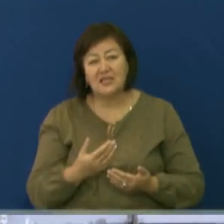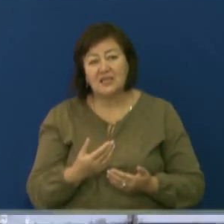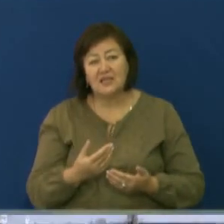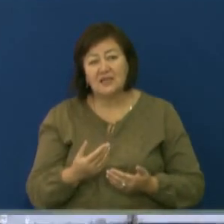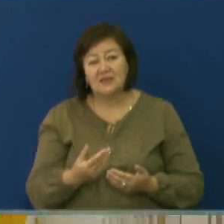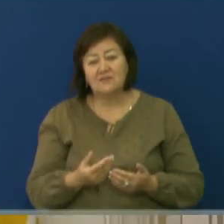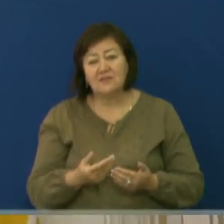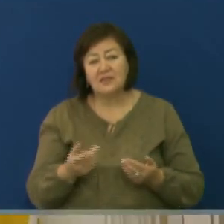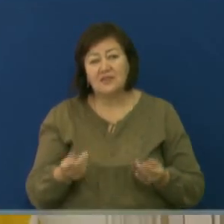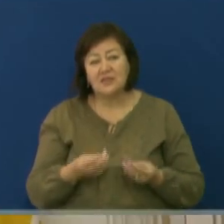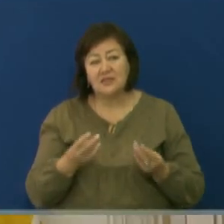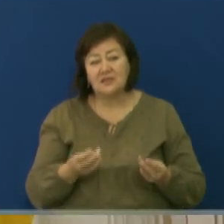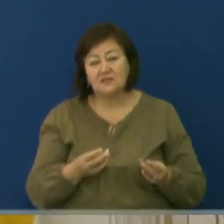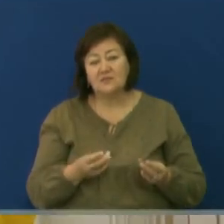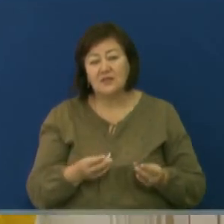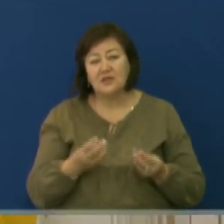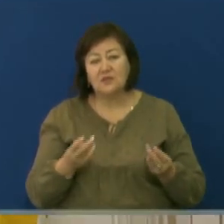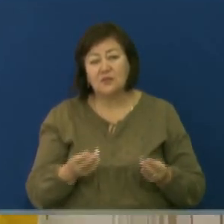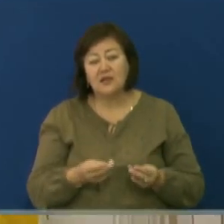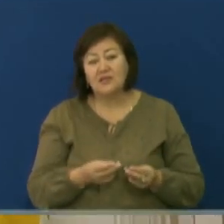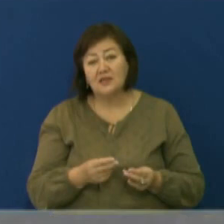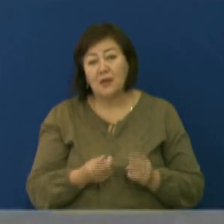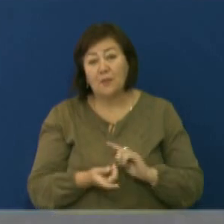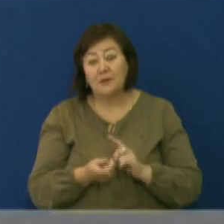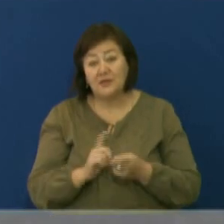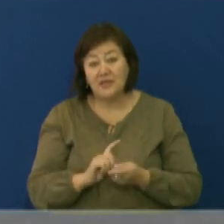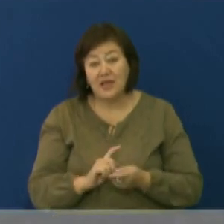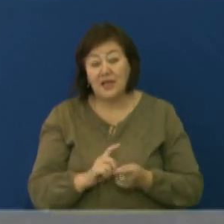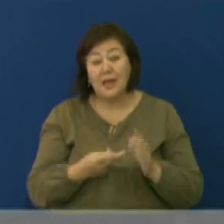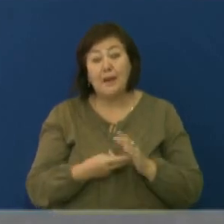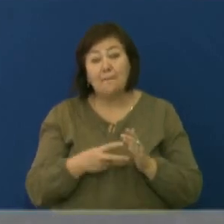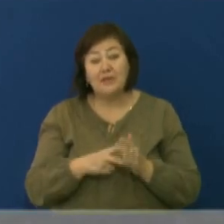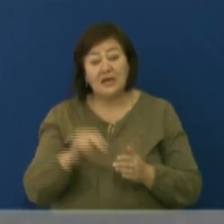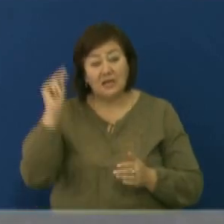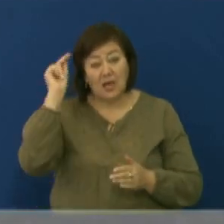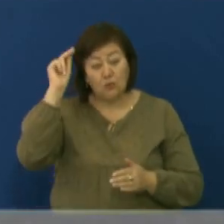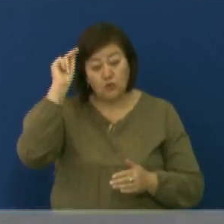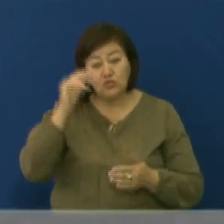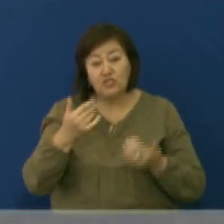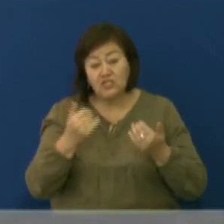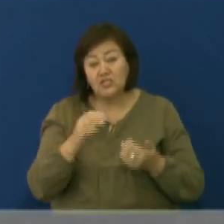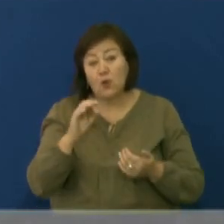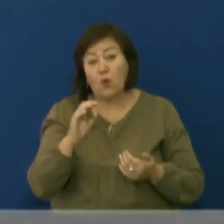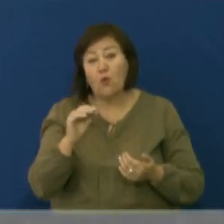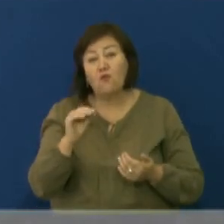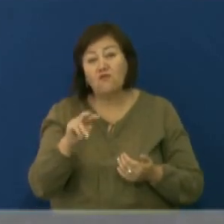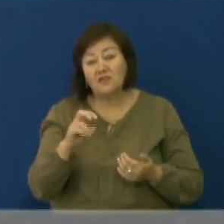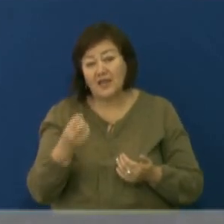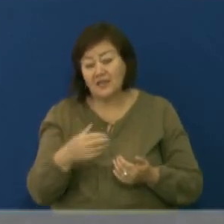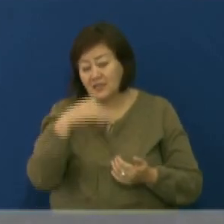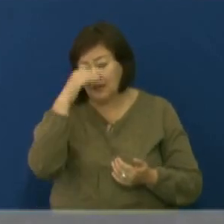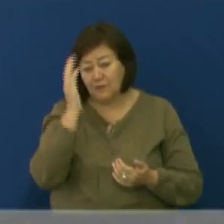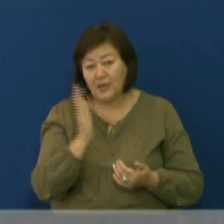беру тәртібіне көшуі себеп, дейді Темірлан Бақтияров. Биыл офлайн түрде оқығандықтан студенттердің де саны көп